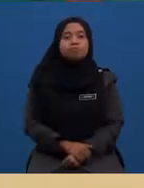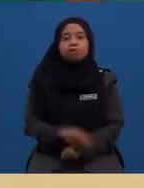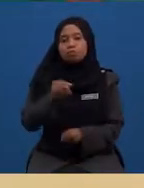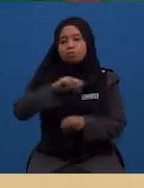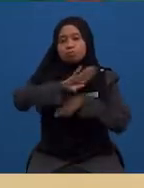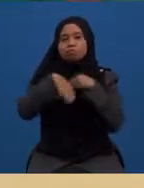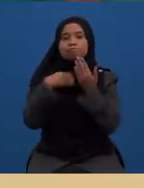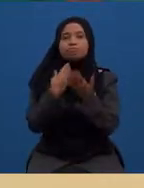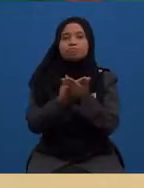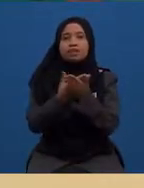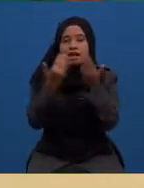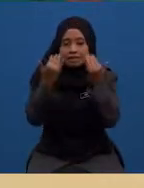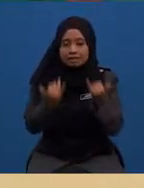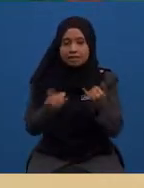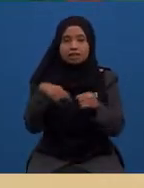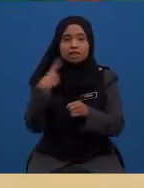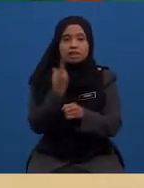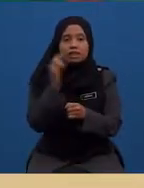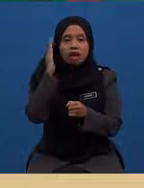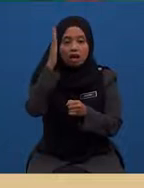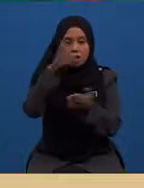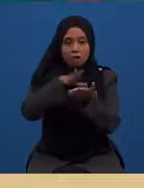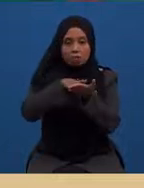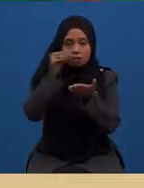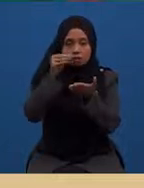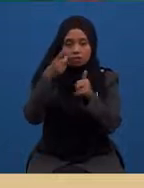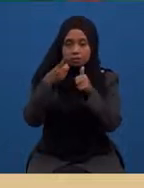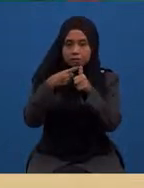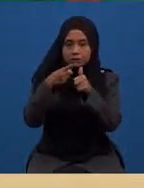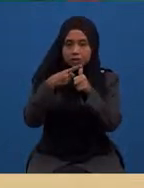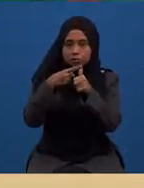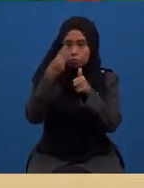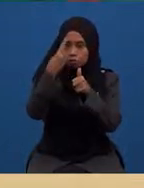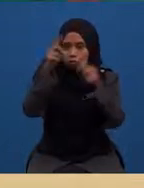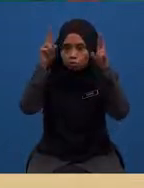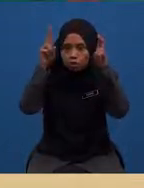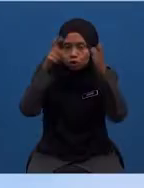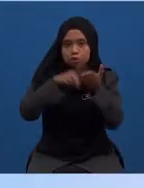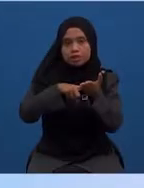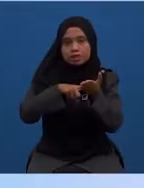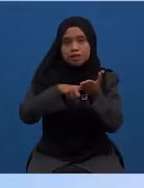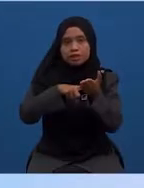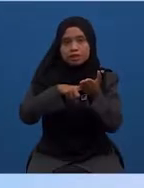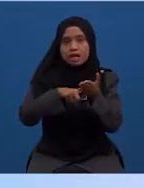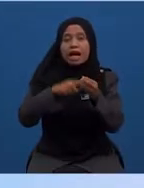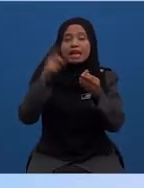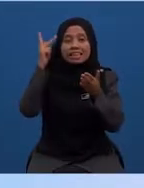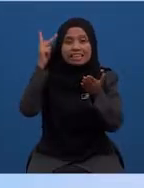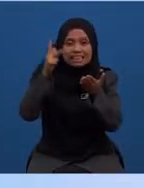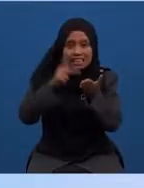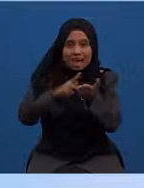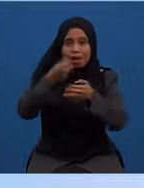Murid sekalian, sekarang kita akan belajar perkara pertama bagi topik ini, iaitu mengenal